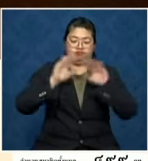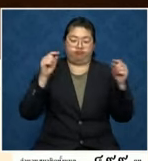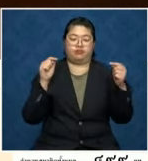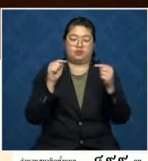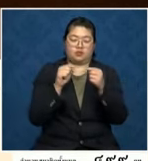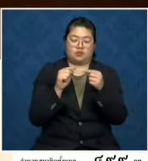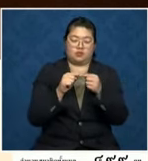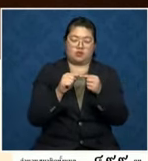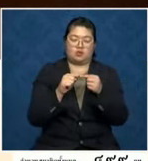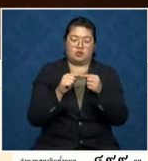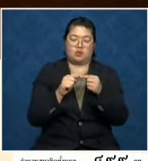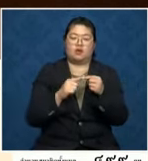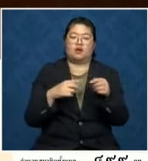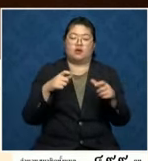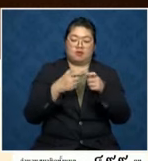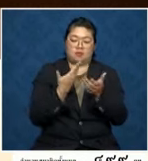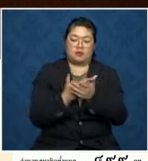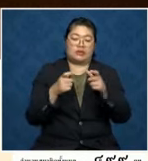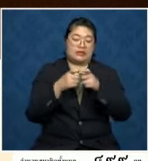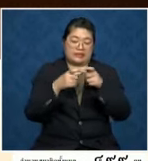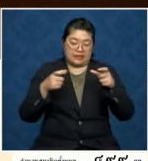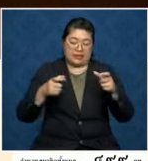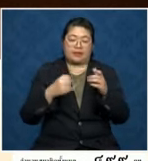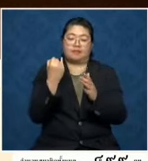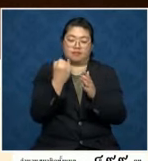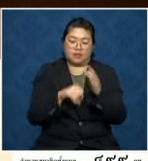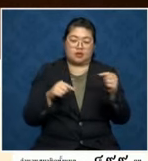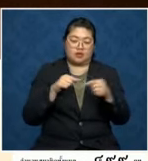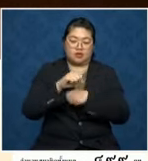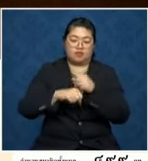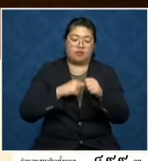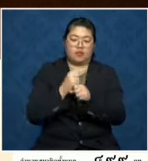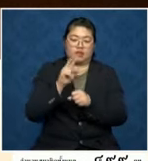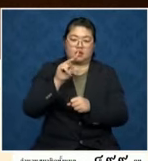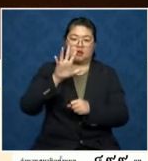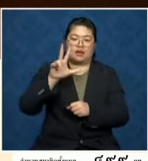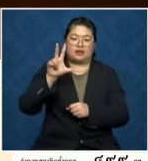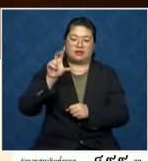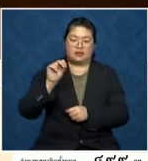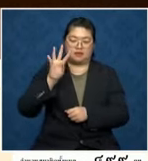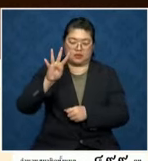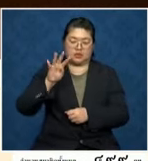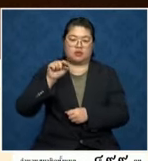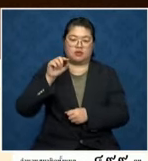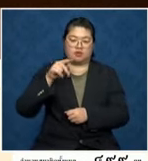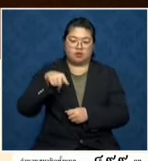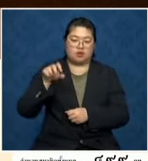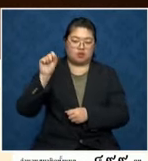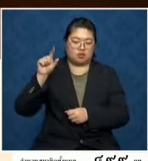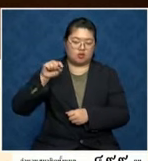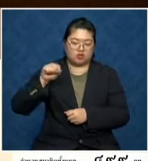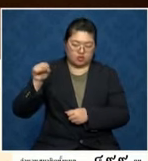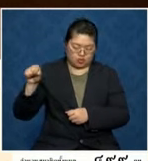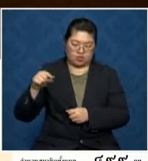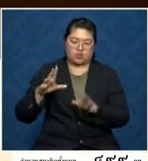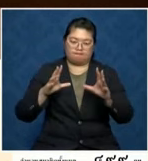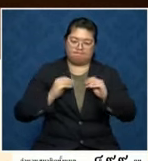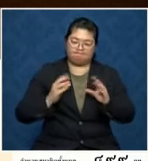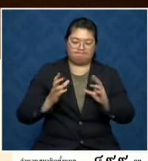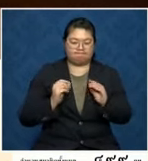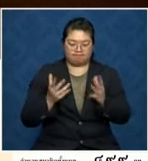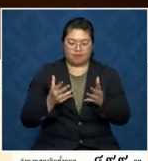บัญญัติว่าด้วยความผิดอันเกิดจากการใช้เช็คพ.ศ.2534พ.ศ.จุดๆๆหรือไม่ครับขอเ